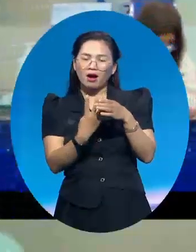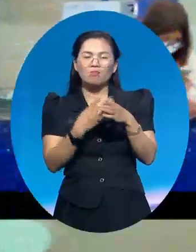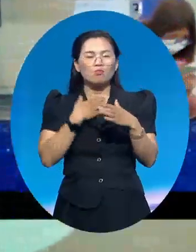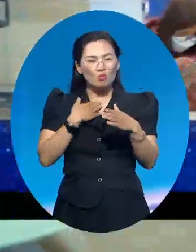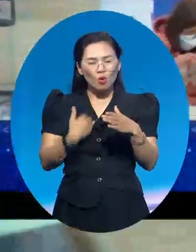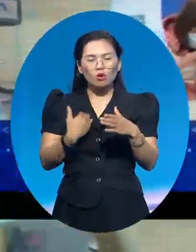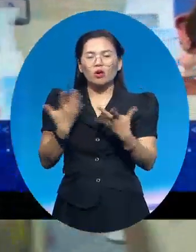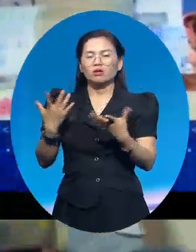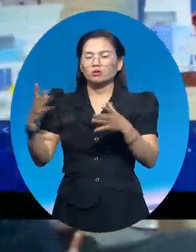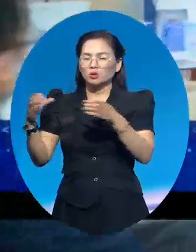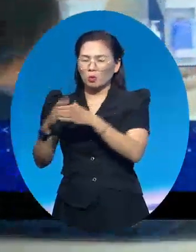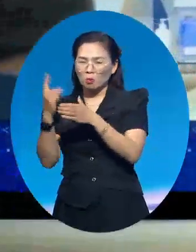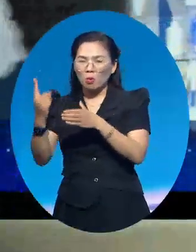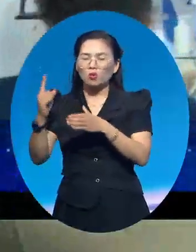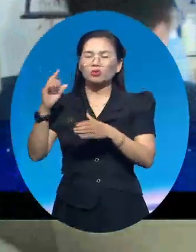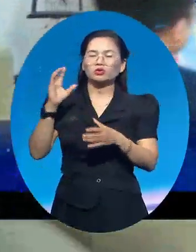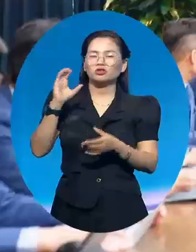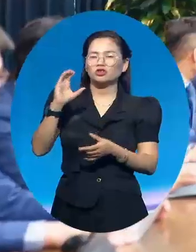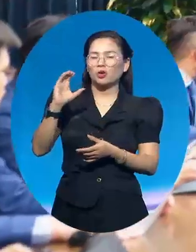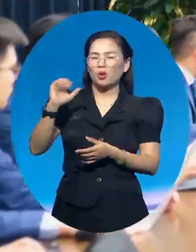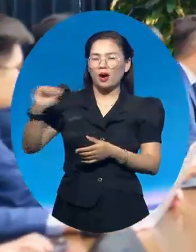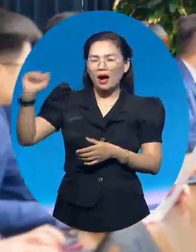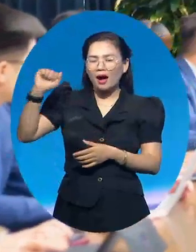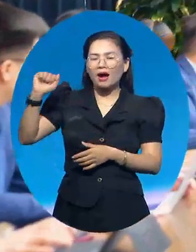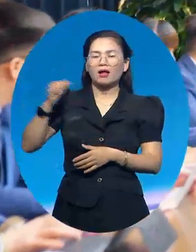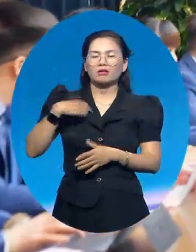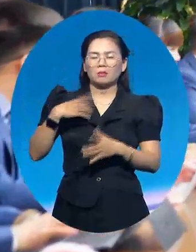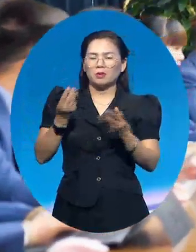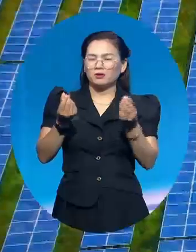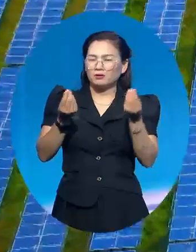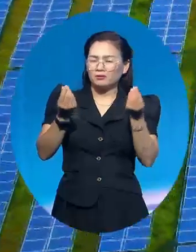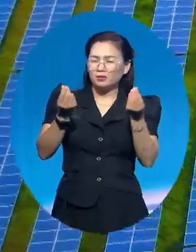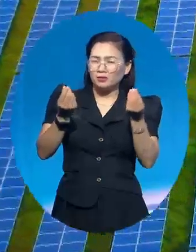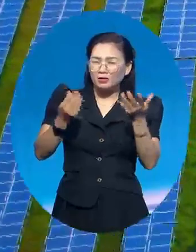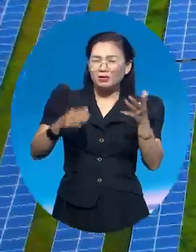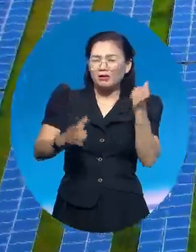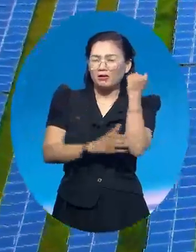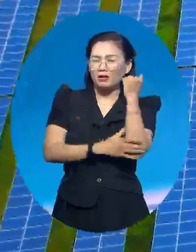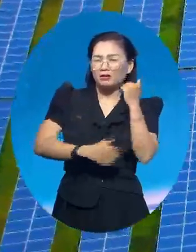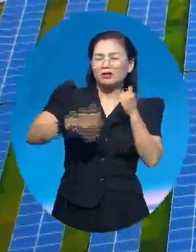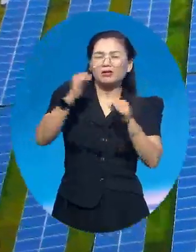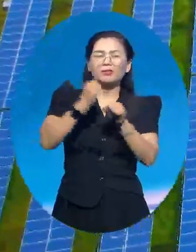Á, cùng tầm nhìn trở thành doanh nghiệp số, tập đoàn tài chính dẫn đầu cho giai đoạn